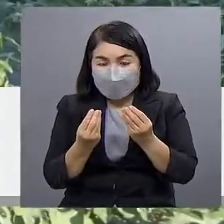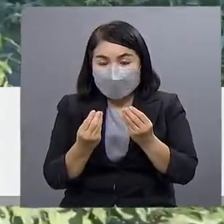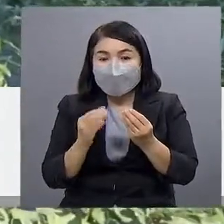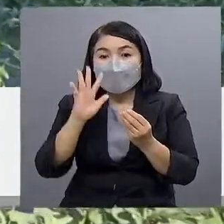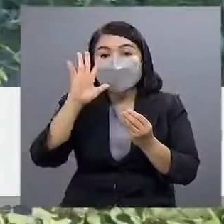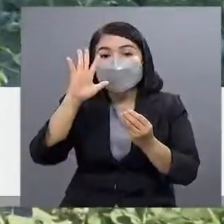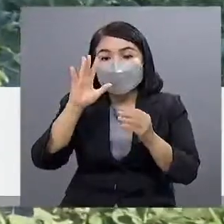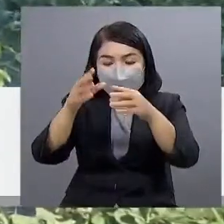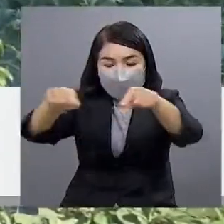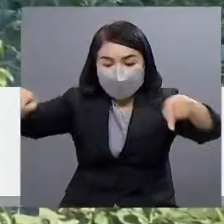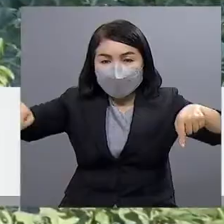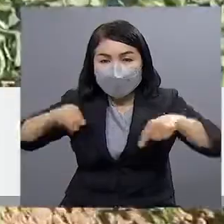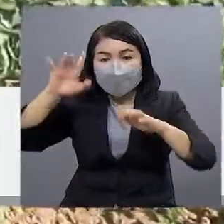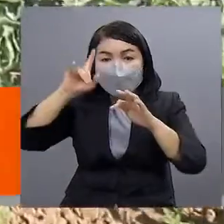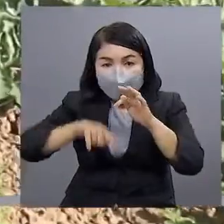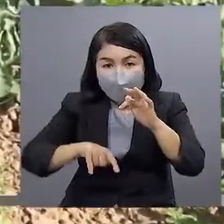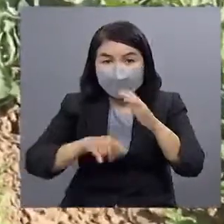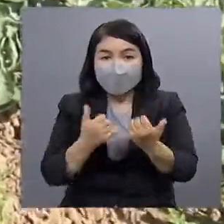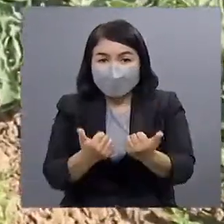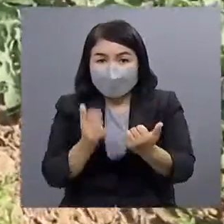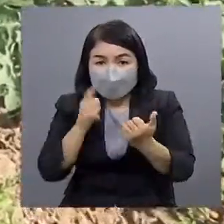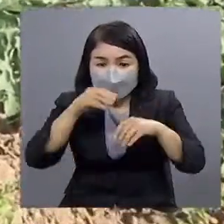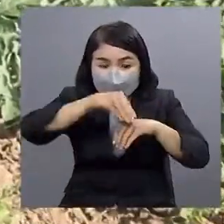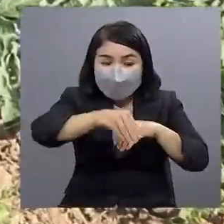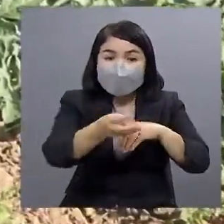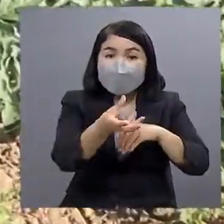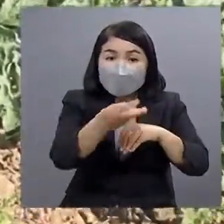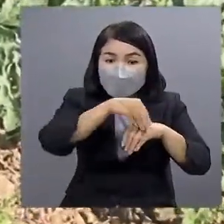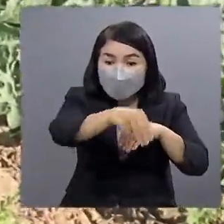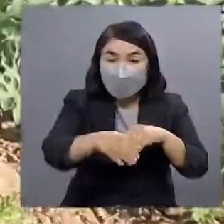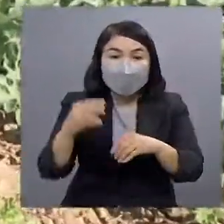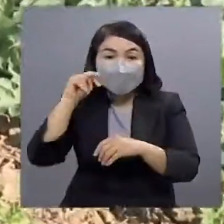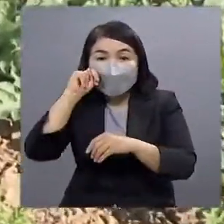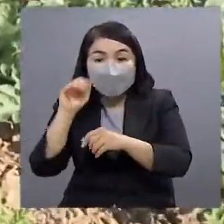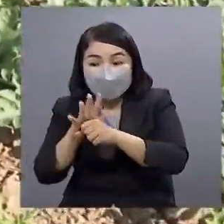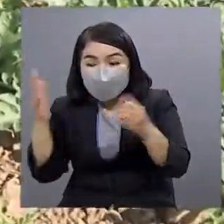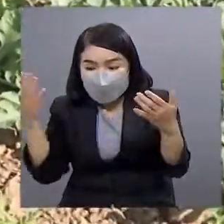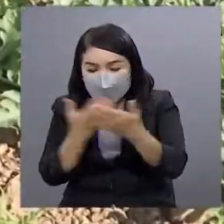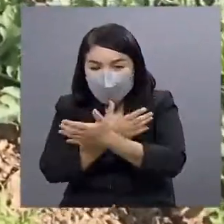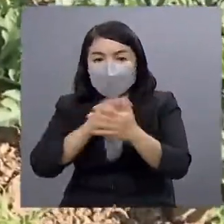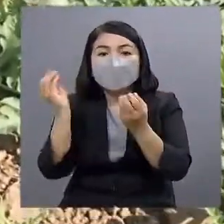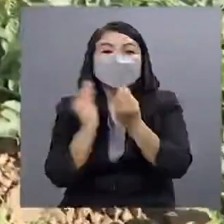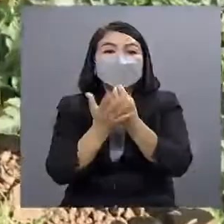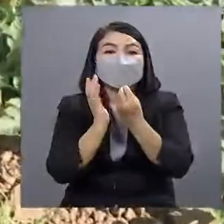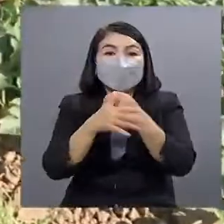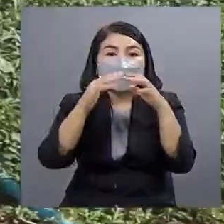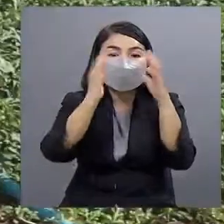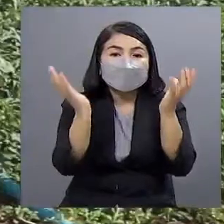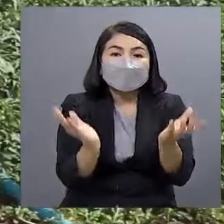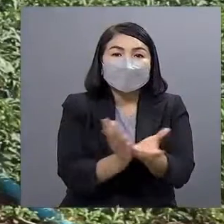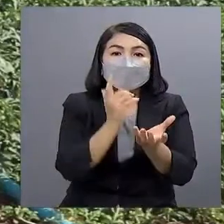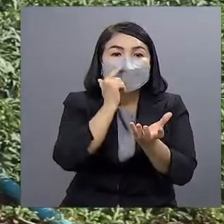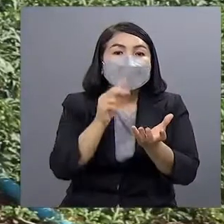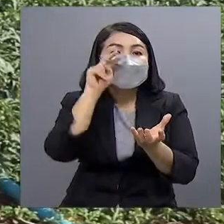จหยุดทำนาค่ะหันมาปลูกแตงโมซึ่งเป็นพืชอายุสั้นใช้น้ำน้อยกว่าการทำนา 2-3 เท่าแ